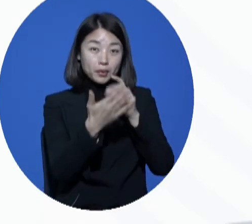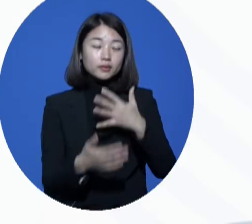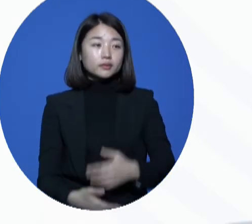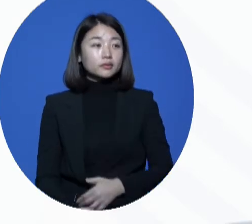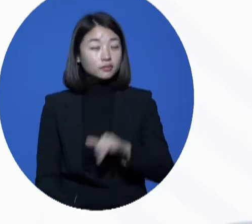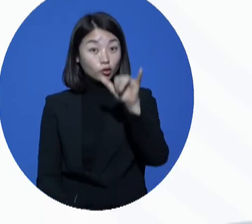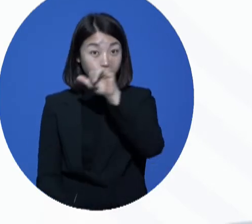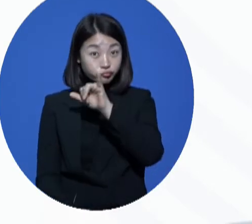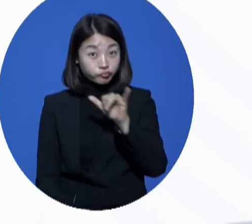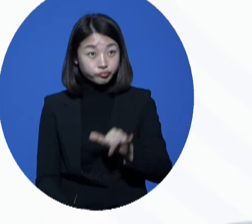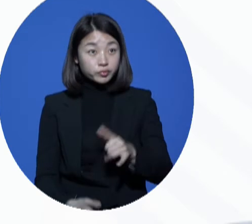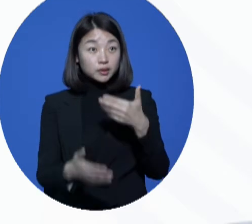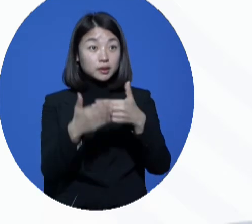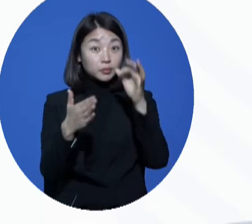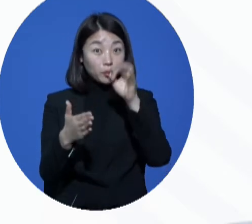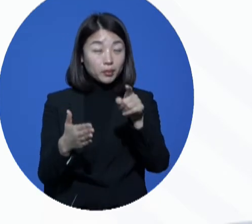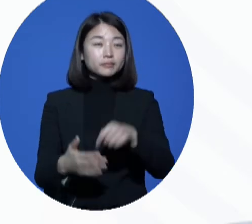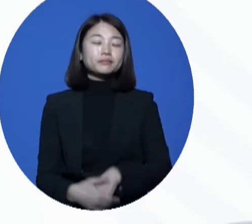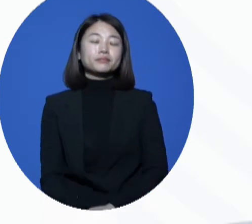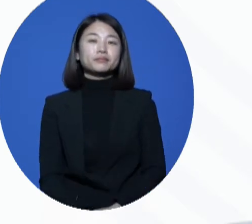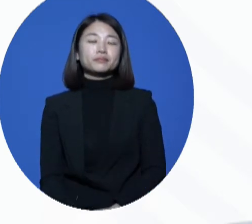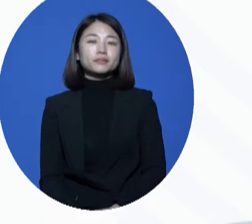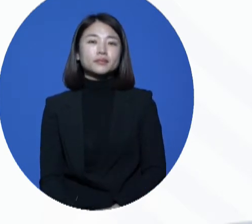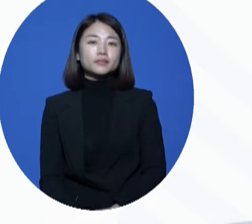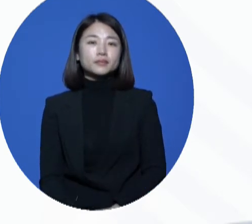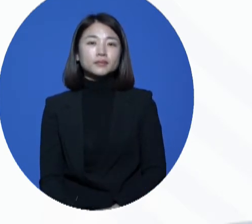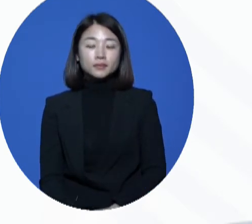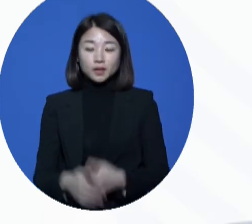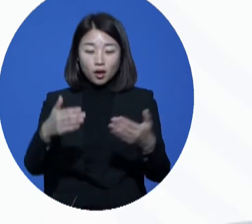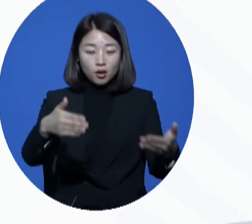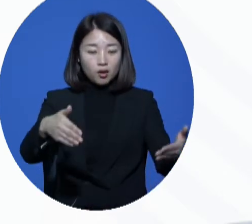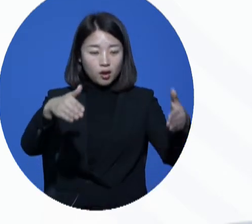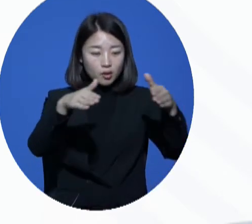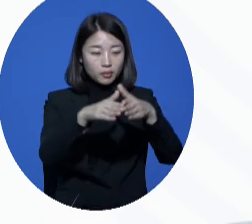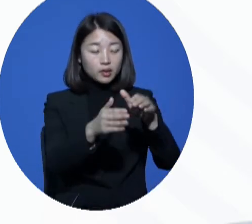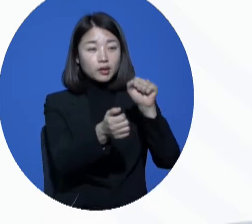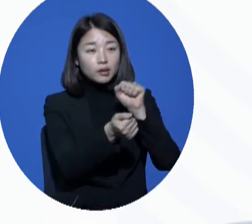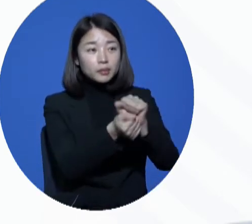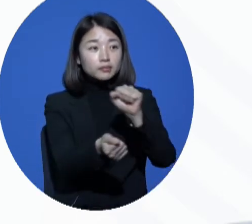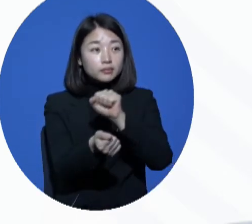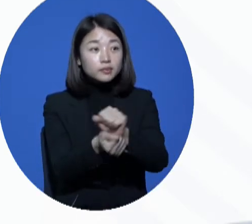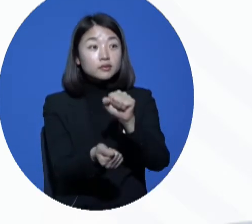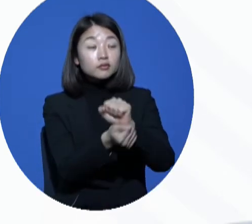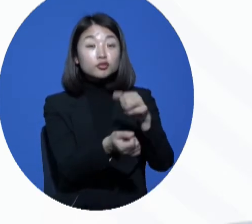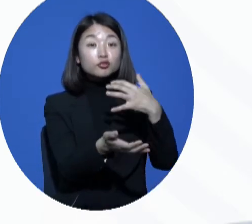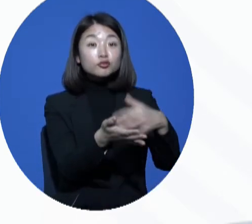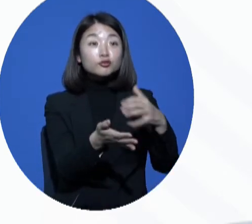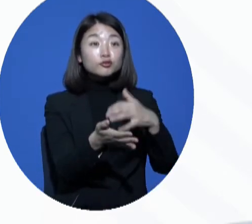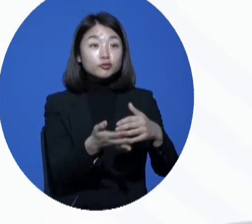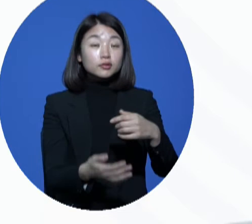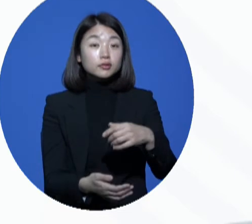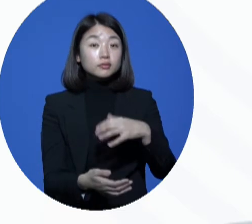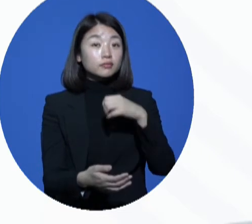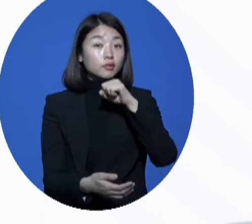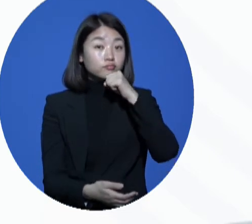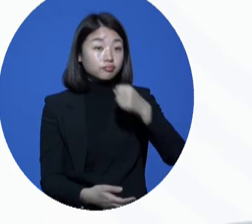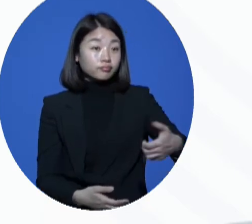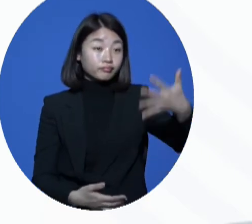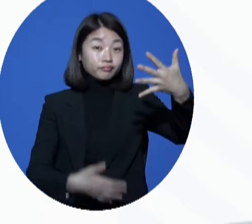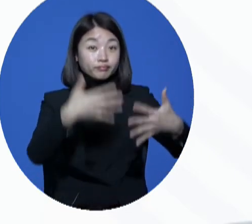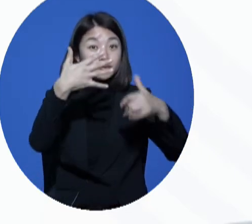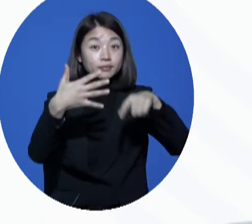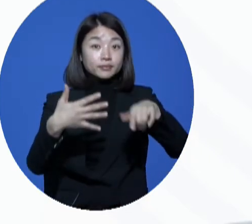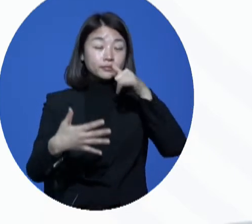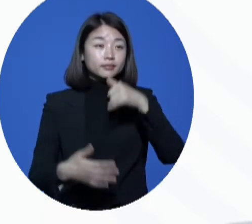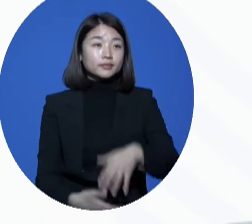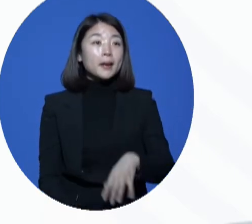전국에 이렇게 쭉 이제 집단 시설에서 발생한 감염 현황들이 지금 그림으로 나와